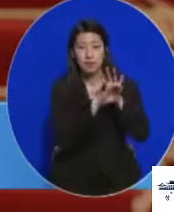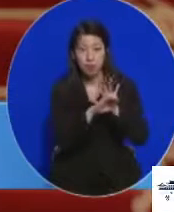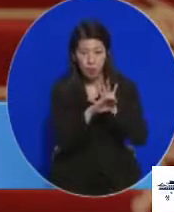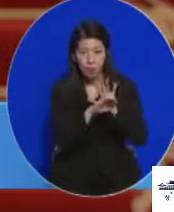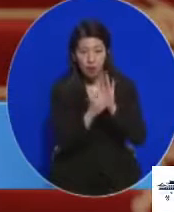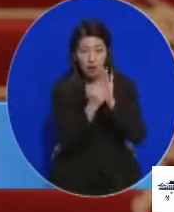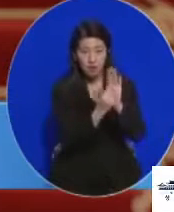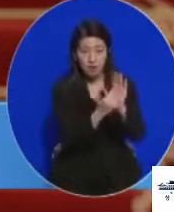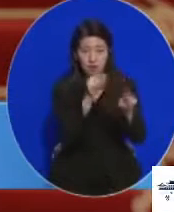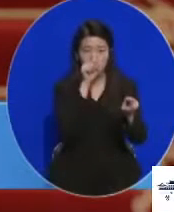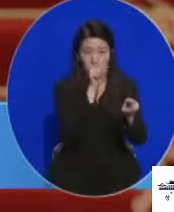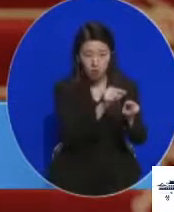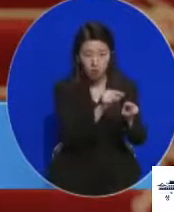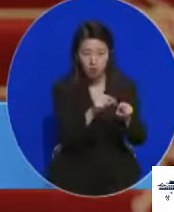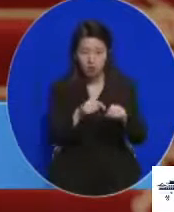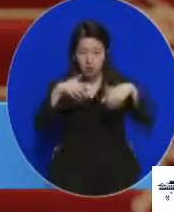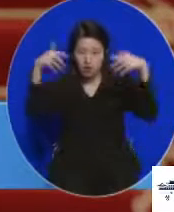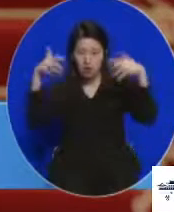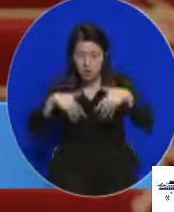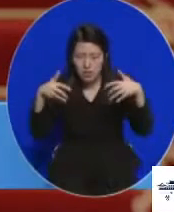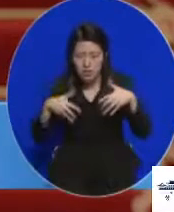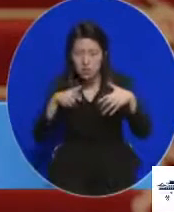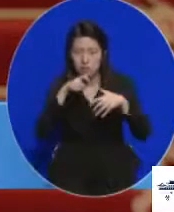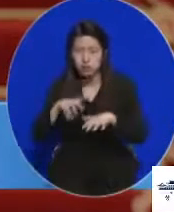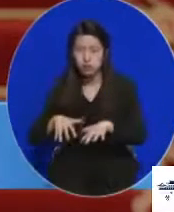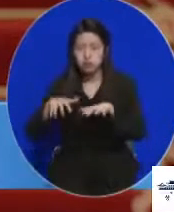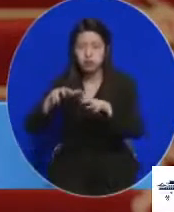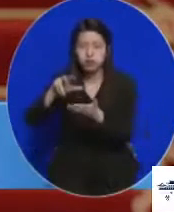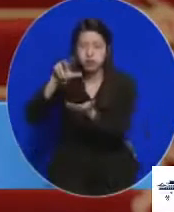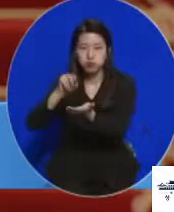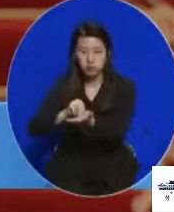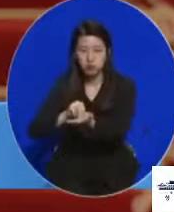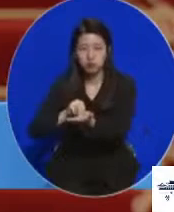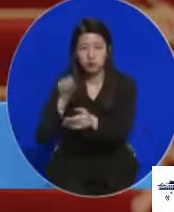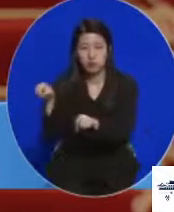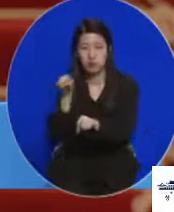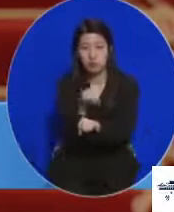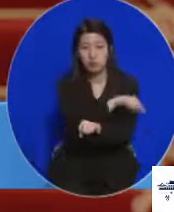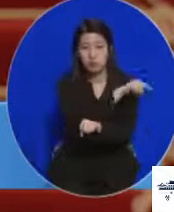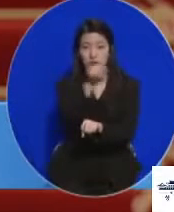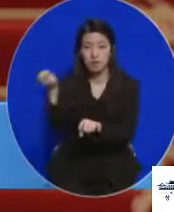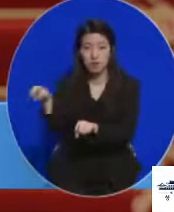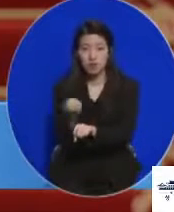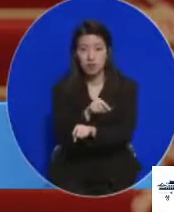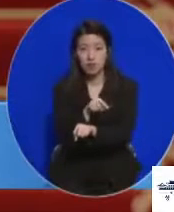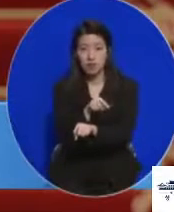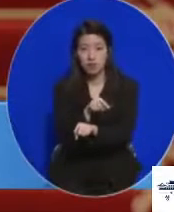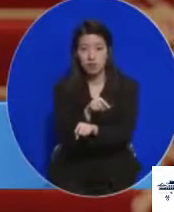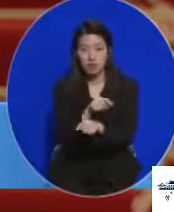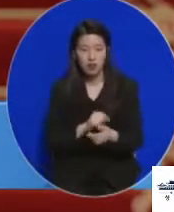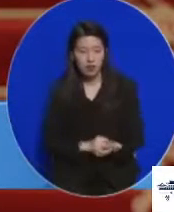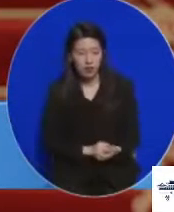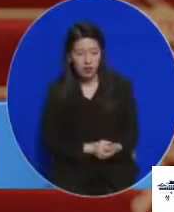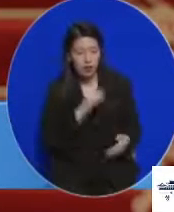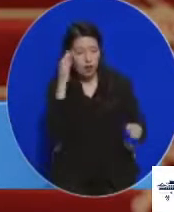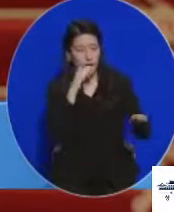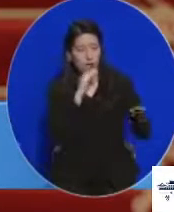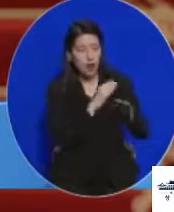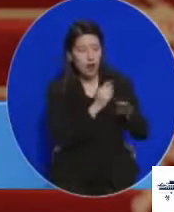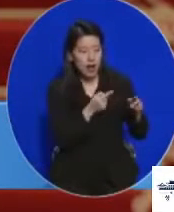자연재해 등 단부 국민 들의 안전과 생존의 지킬 되는 문제들에 대한 협력으로